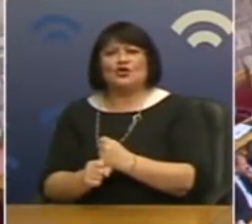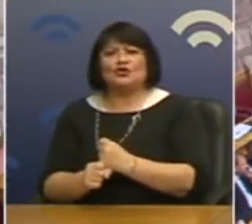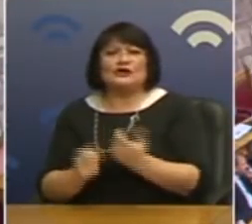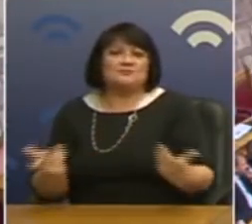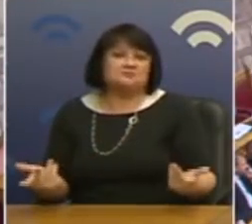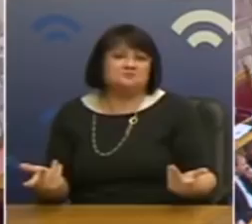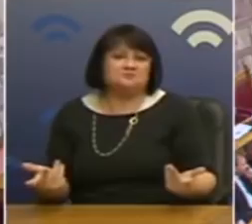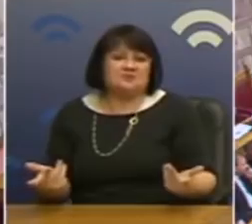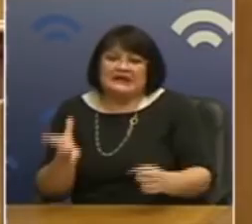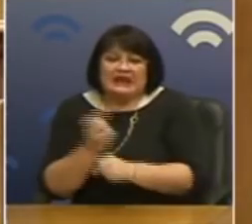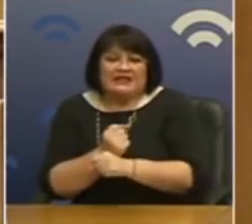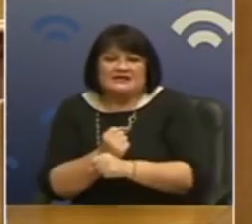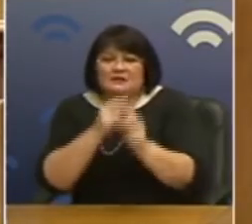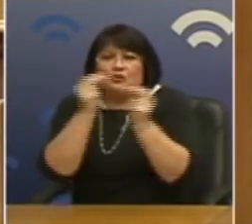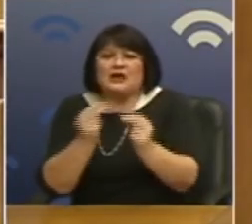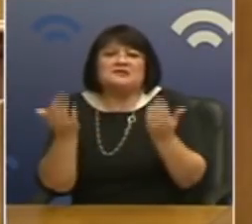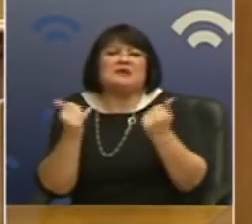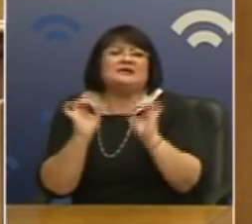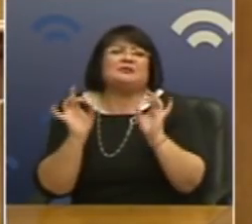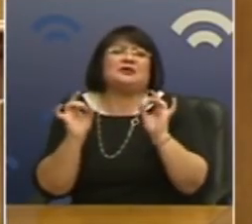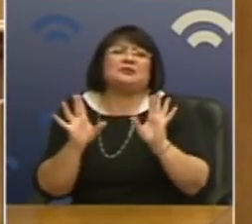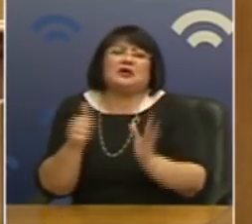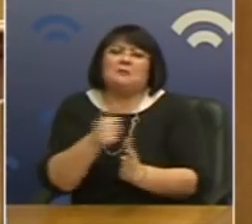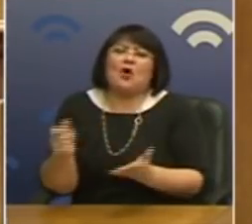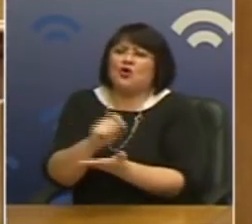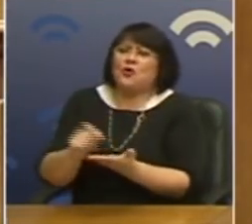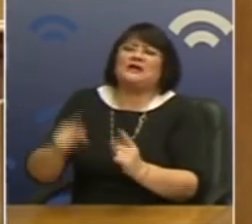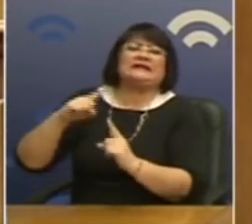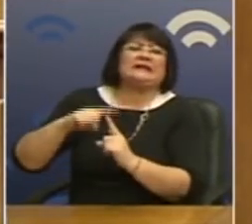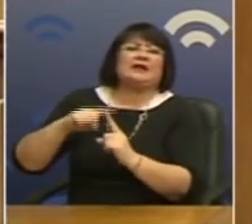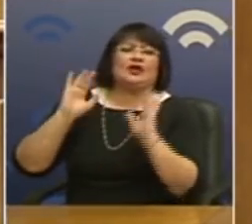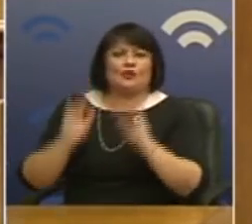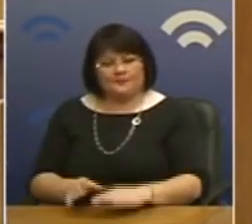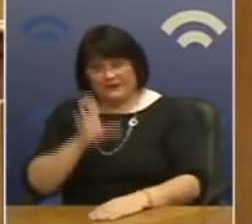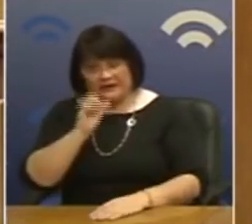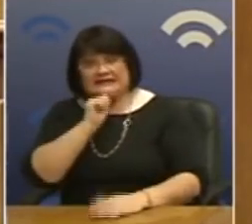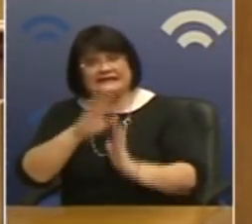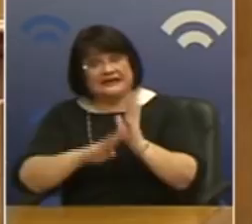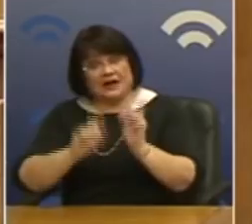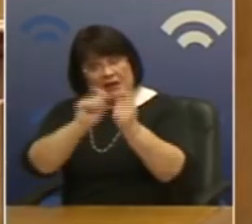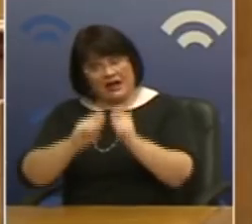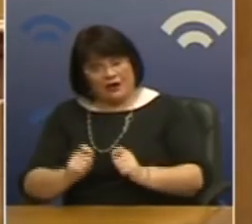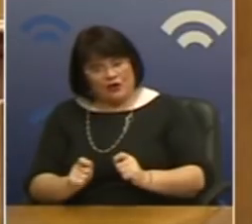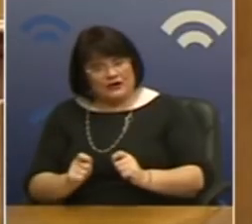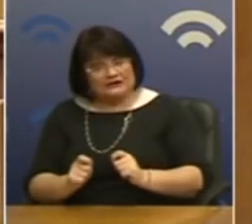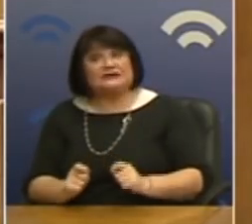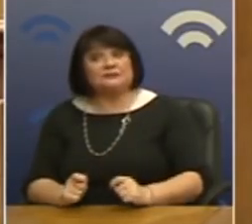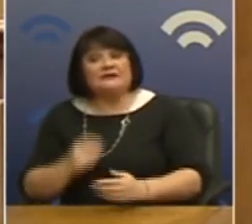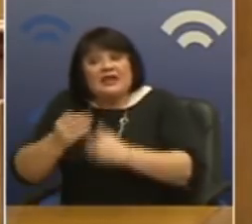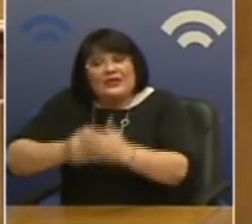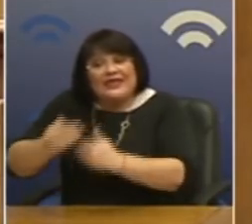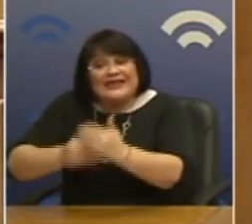χάνεις. Συνεπώς, όντως η διαδικασία της συνταγματικής αναθεώρησης δεν είναι μια